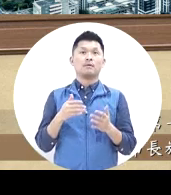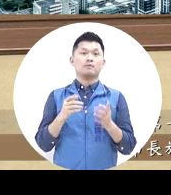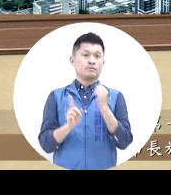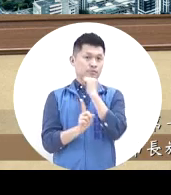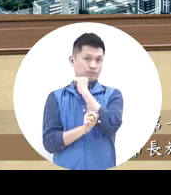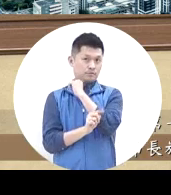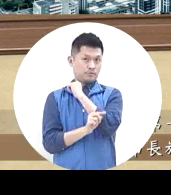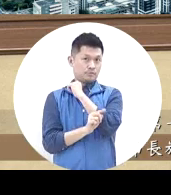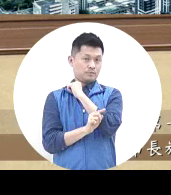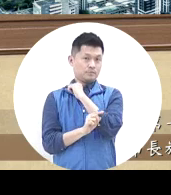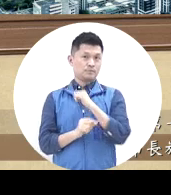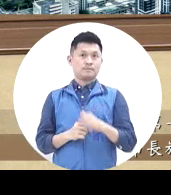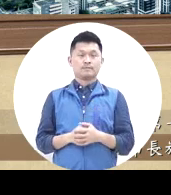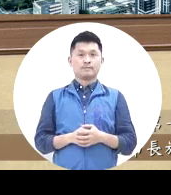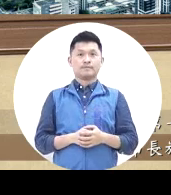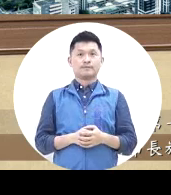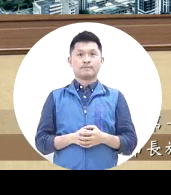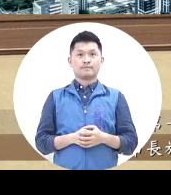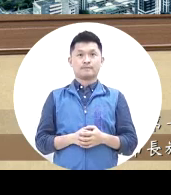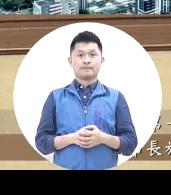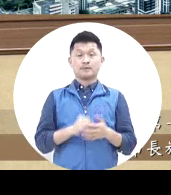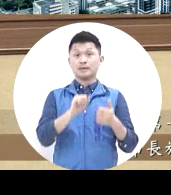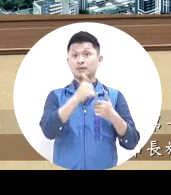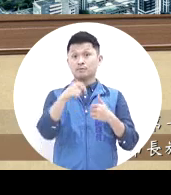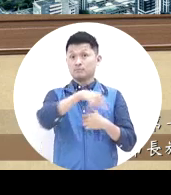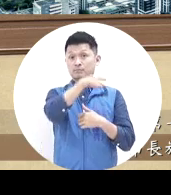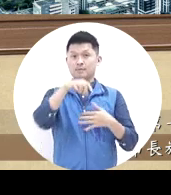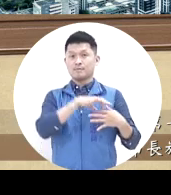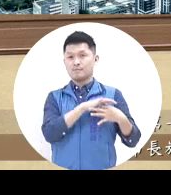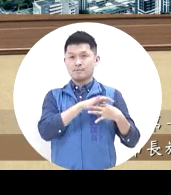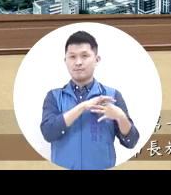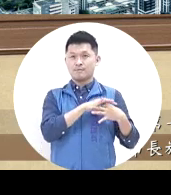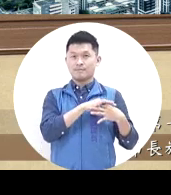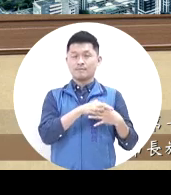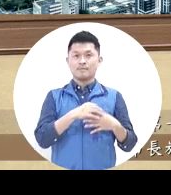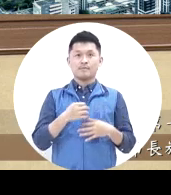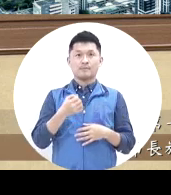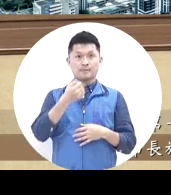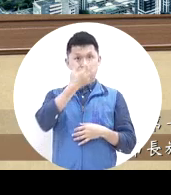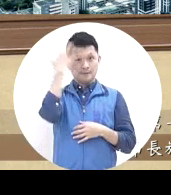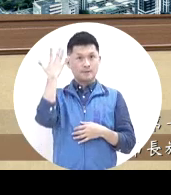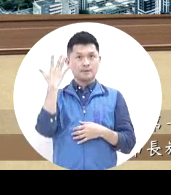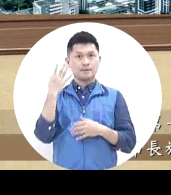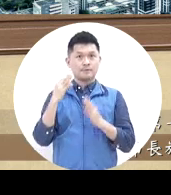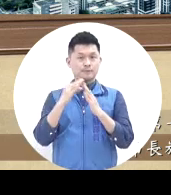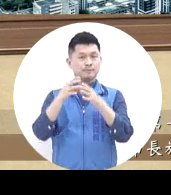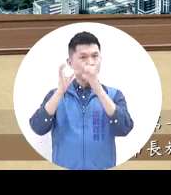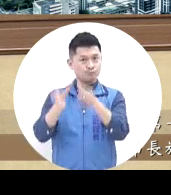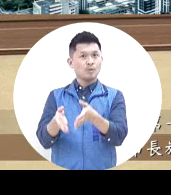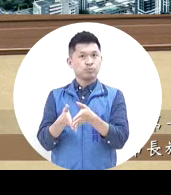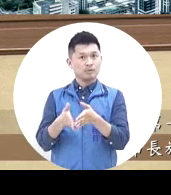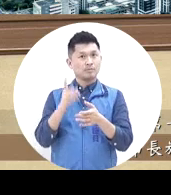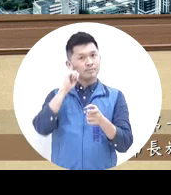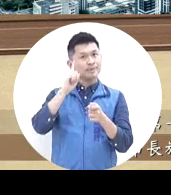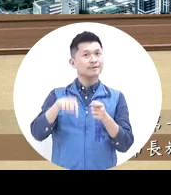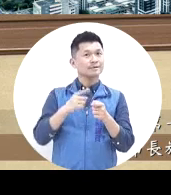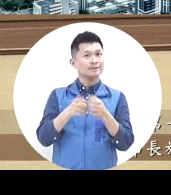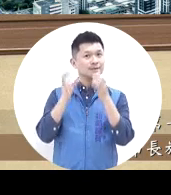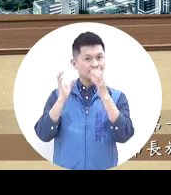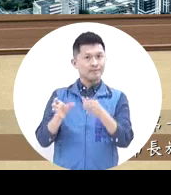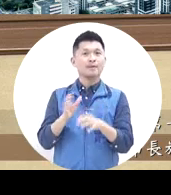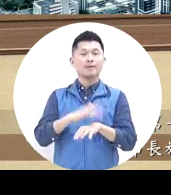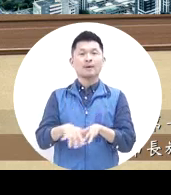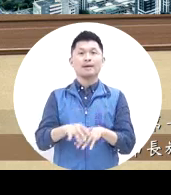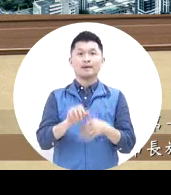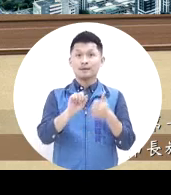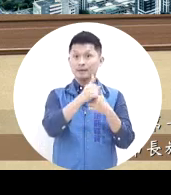后来回应我们所有议员最关心的青年局的成立，我们明年会正式来成立。谢谢议